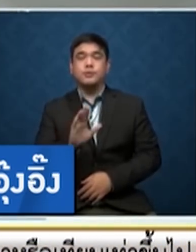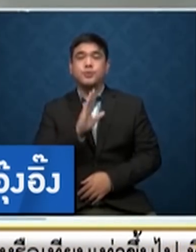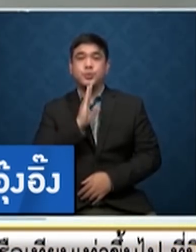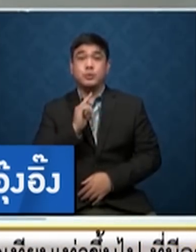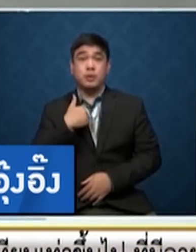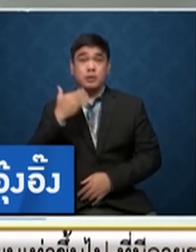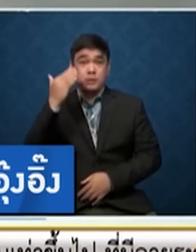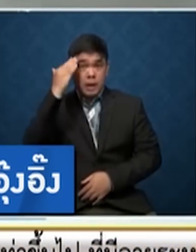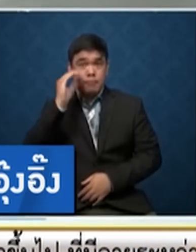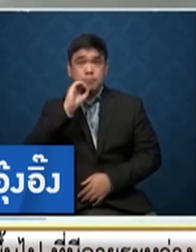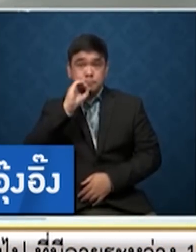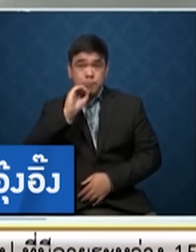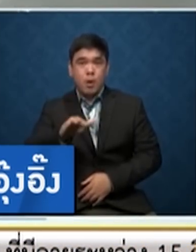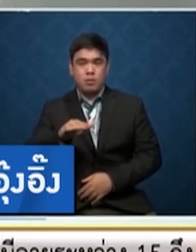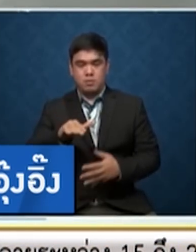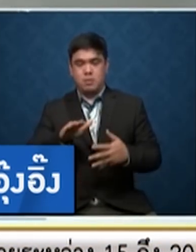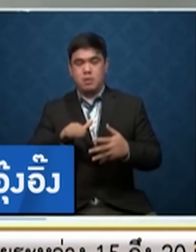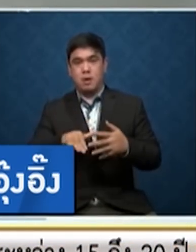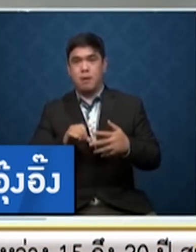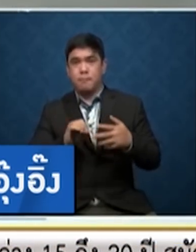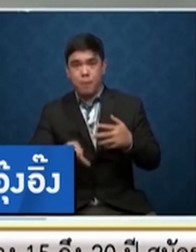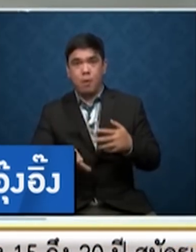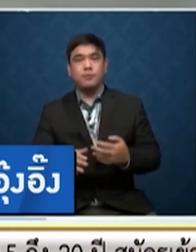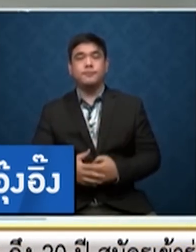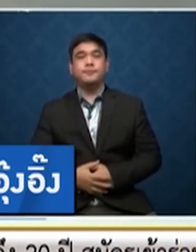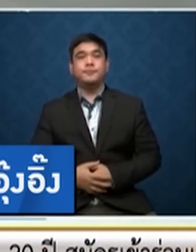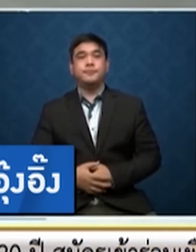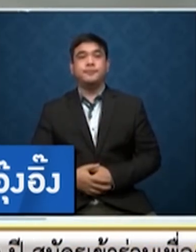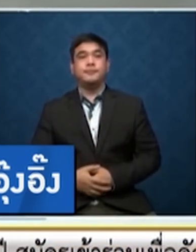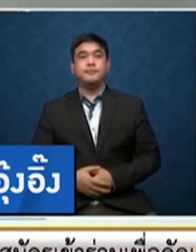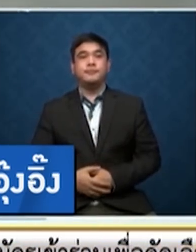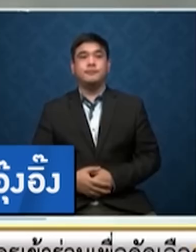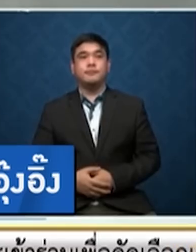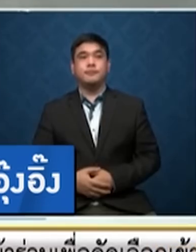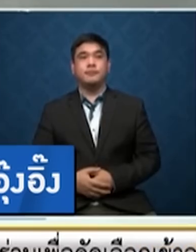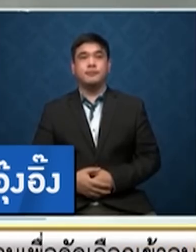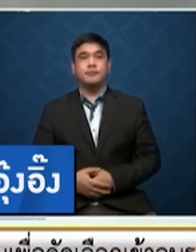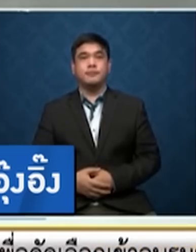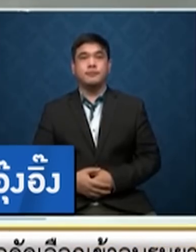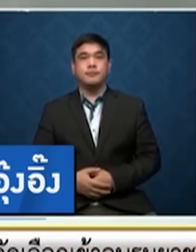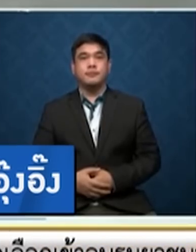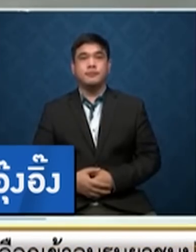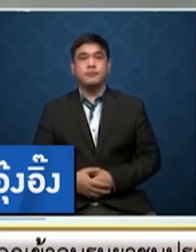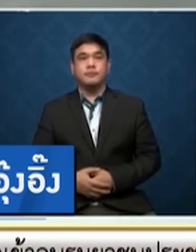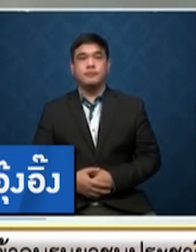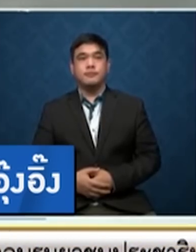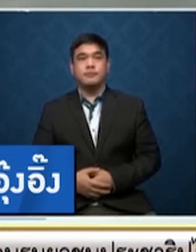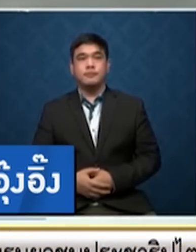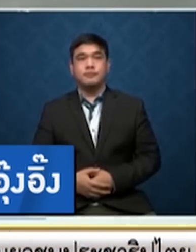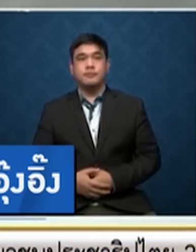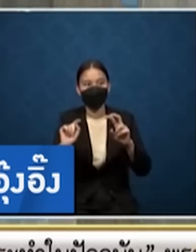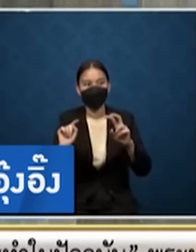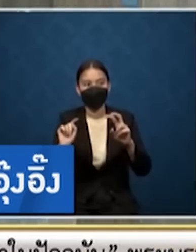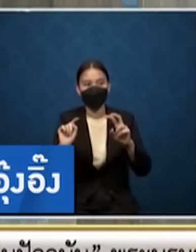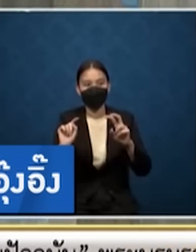ชนในการแก้ก่อนในที่สุดนะครับพรรคเพื่อไทยนะครับก็มีการยื่นเรื่องนะครับร่วมกับพรรคฝ่ายค้านในการพิจารณากฎหมายทำประชาม